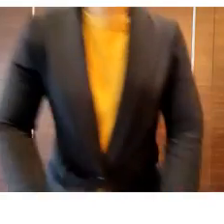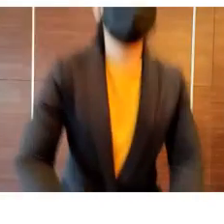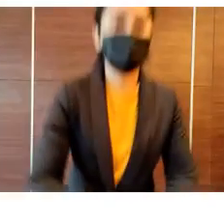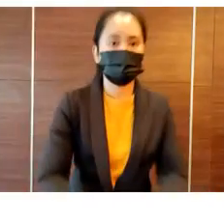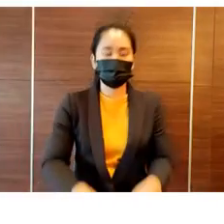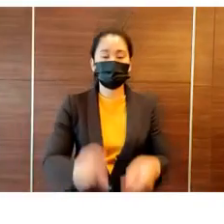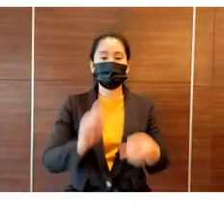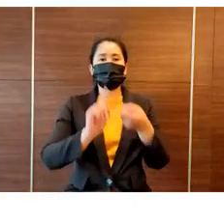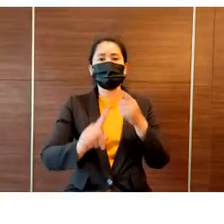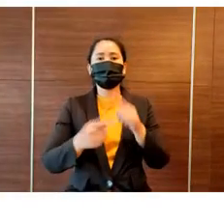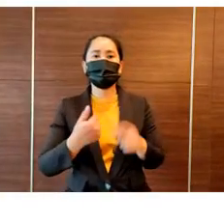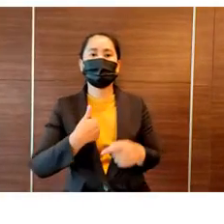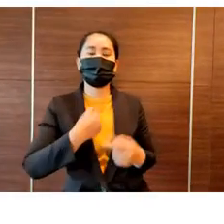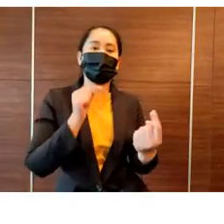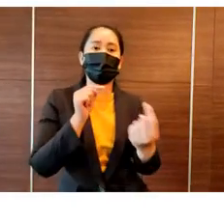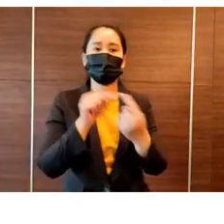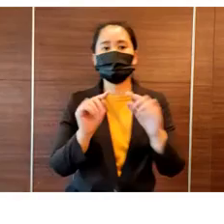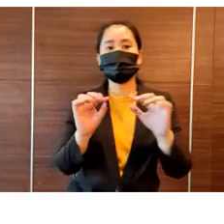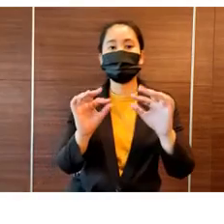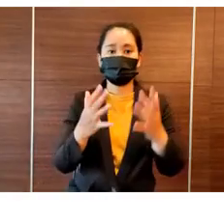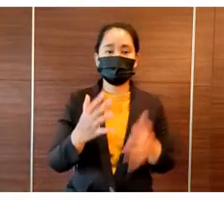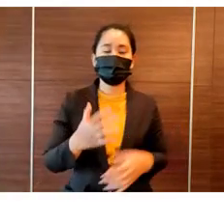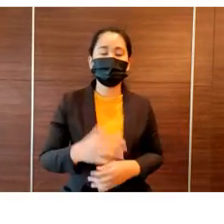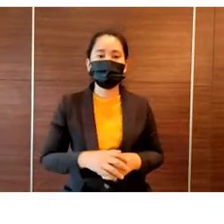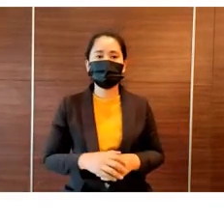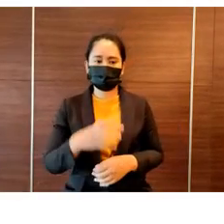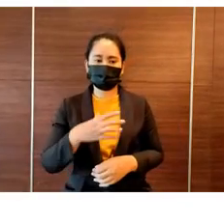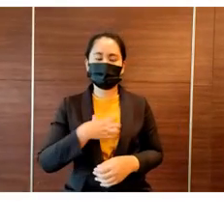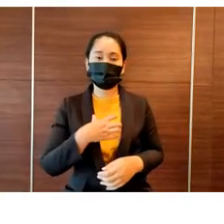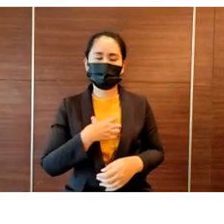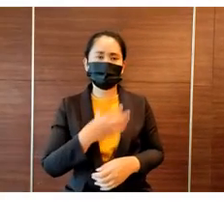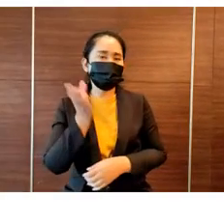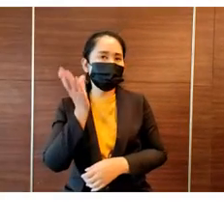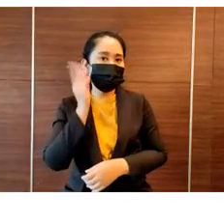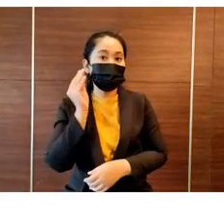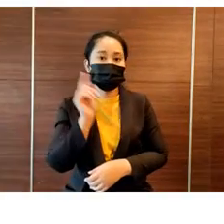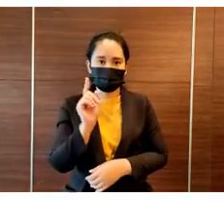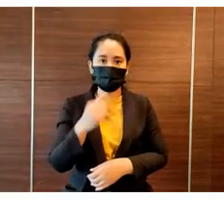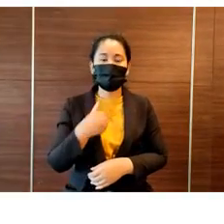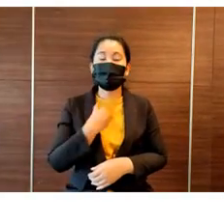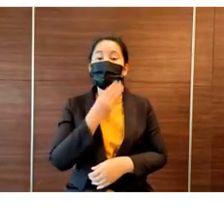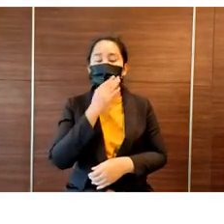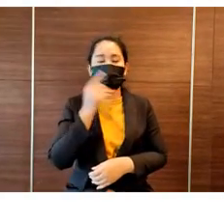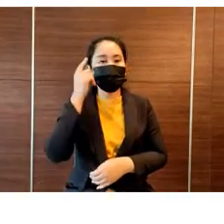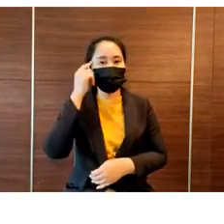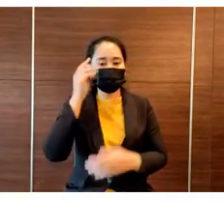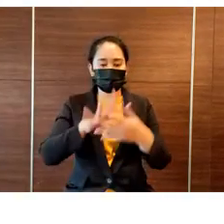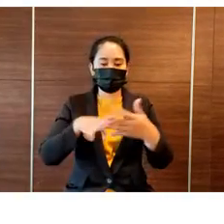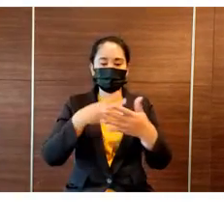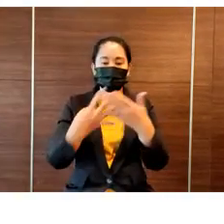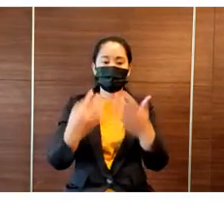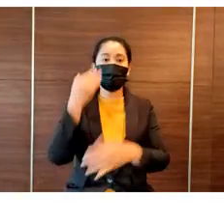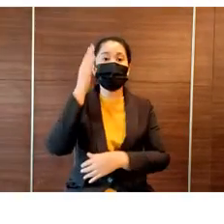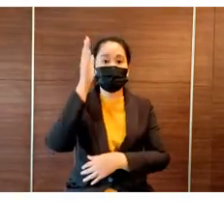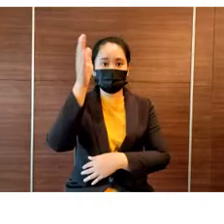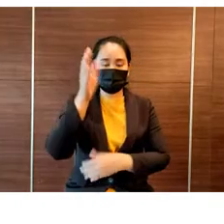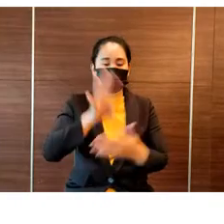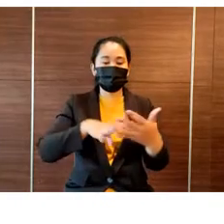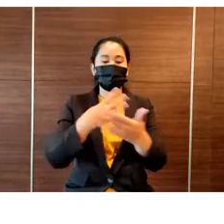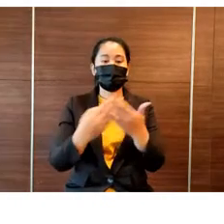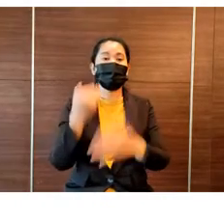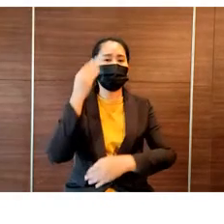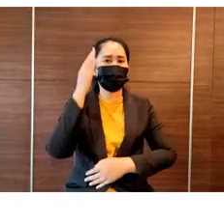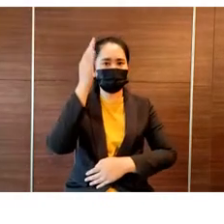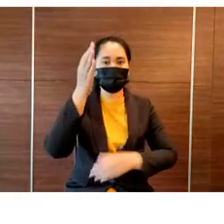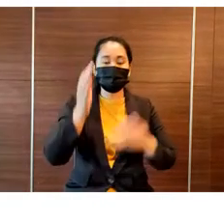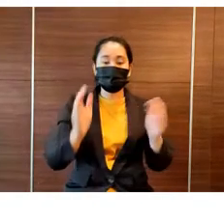ก็เข้าไม่ถึงอะไรเงี้ยค่ะอยากฟังมุมมองของเมียว่าแล้วในอนาคตต่อไปเนี่ยมุมมองที่จะช่วยสนับเรียกว่าวิธีการที่